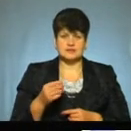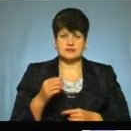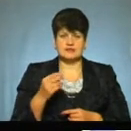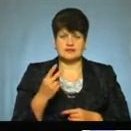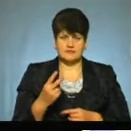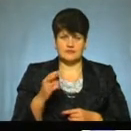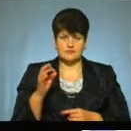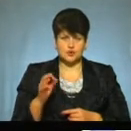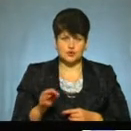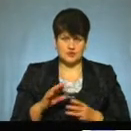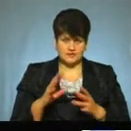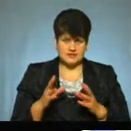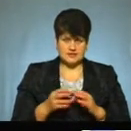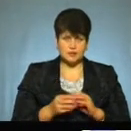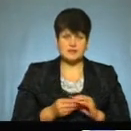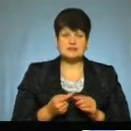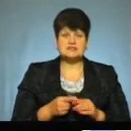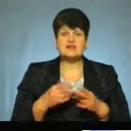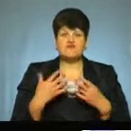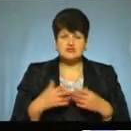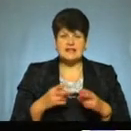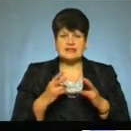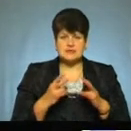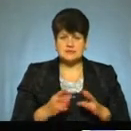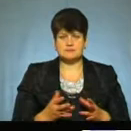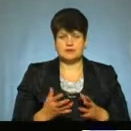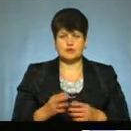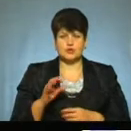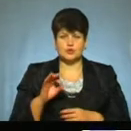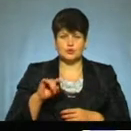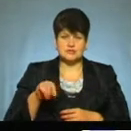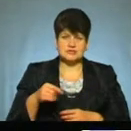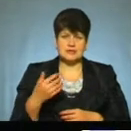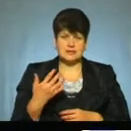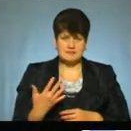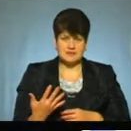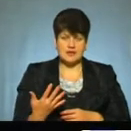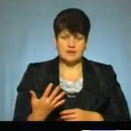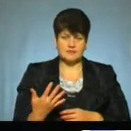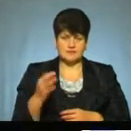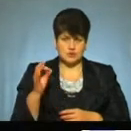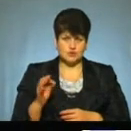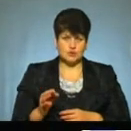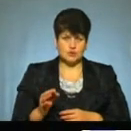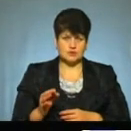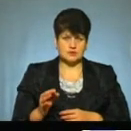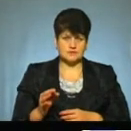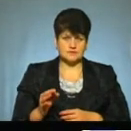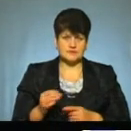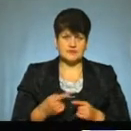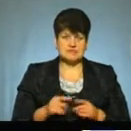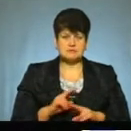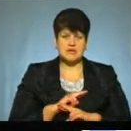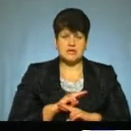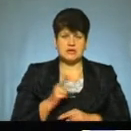об'єму приміщення, це вже небезпечно для здоров'я. 0,5% від загального об'єму приміщення, це вже